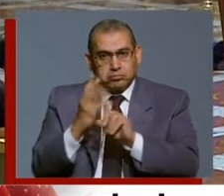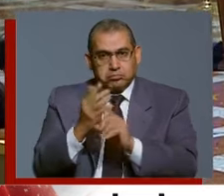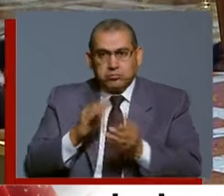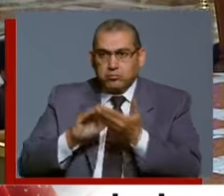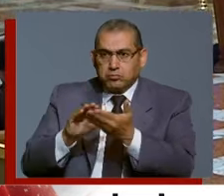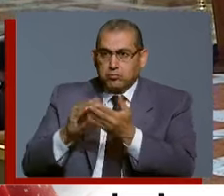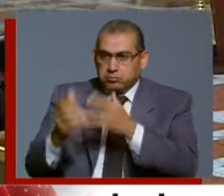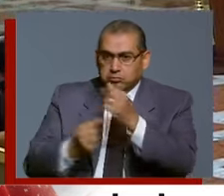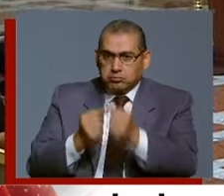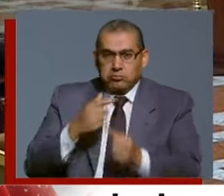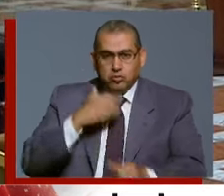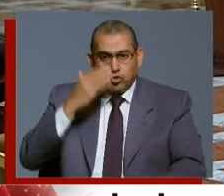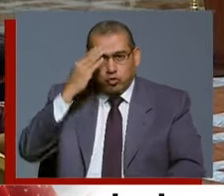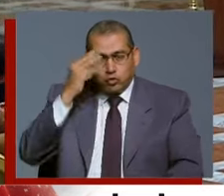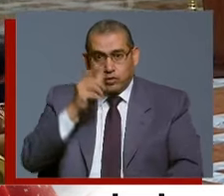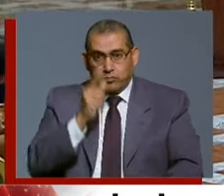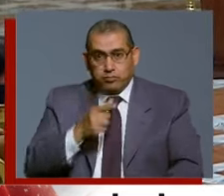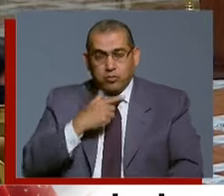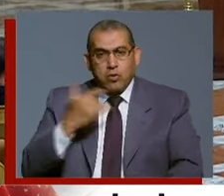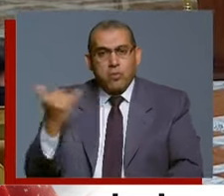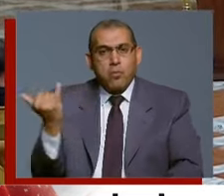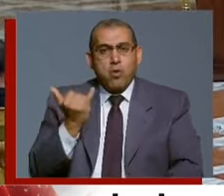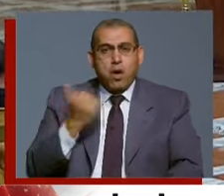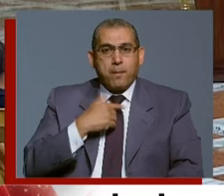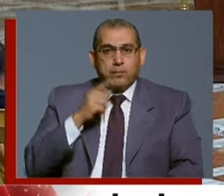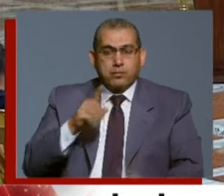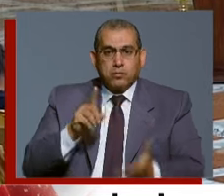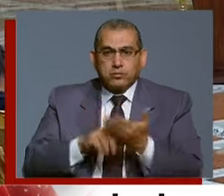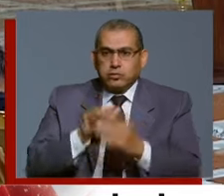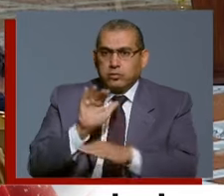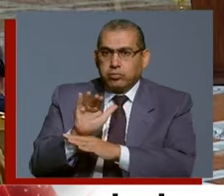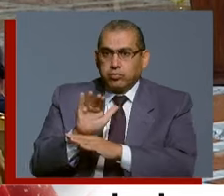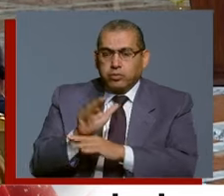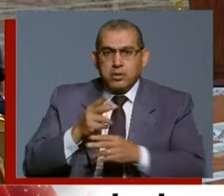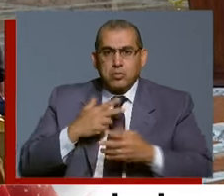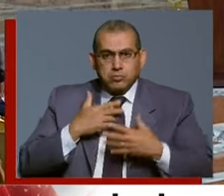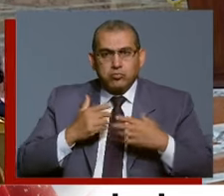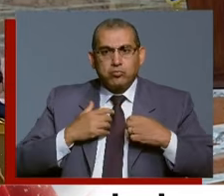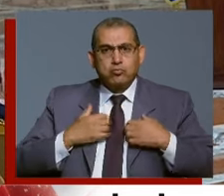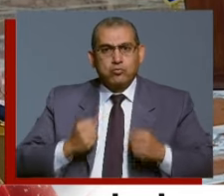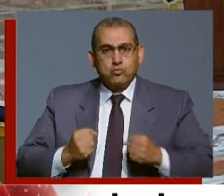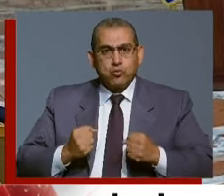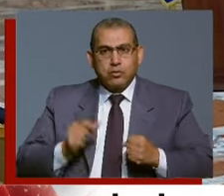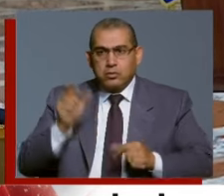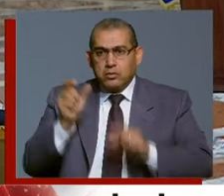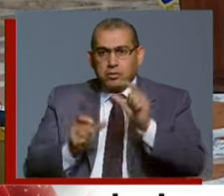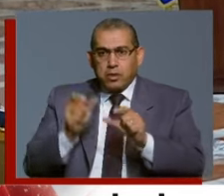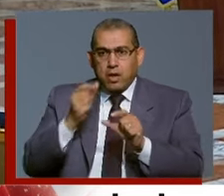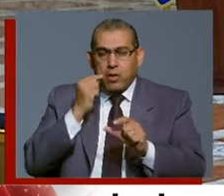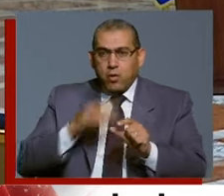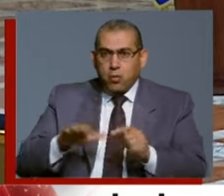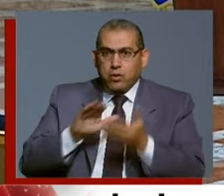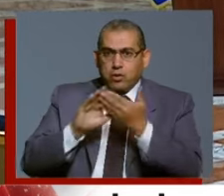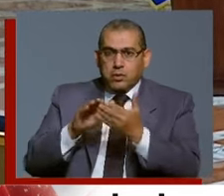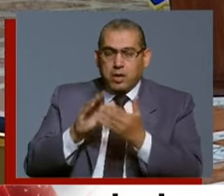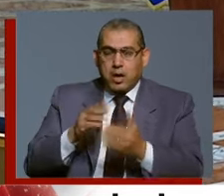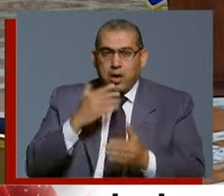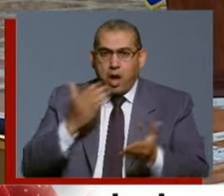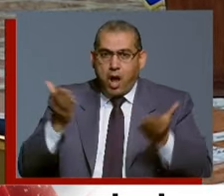الصدد، ومن المهم توفير سلامة وأمان الأشخاص على مدار أكثر